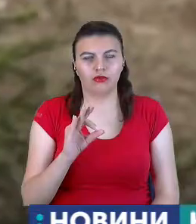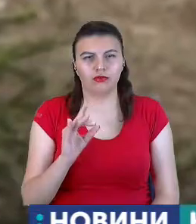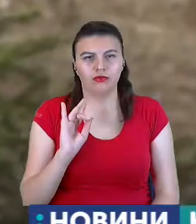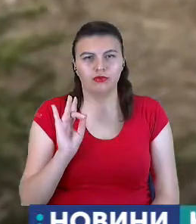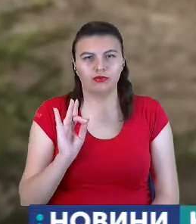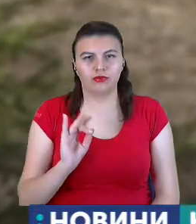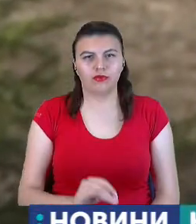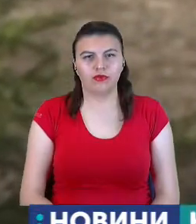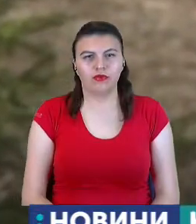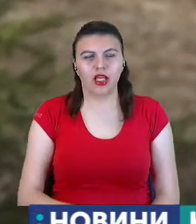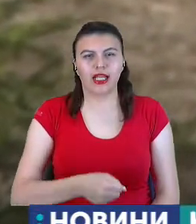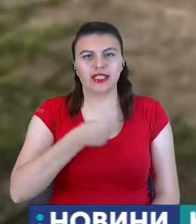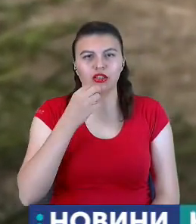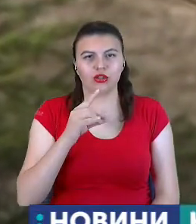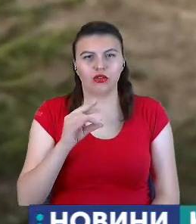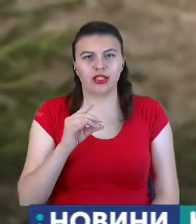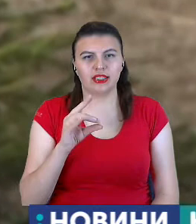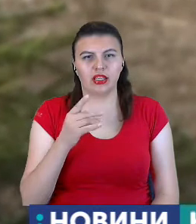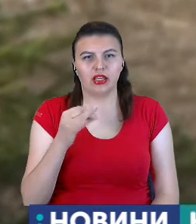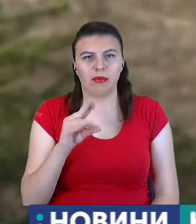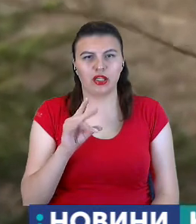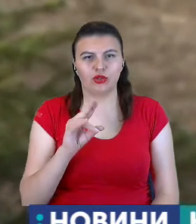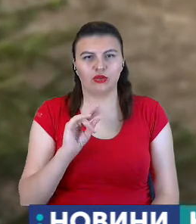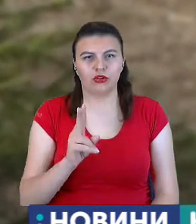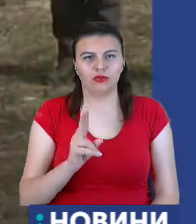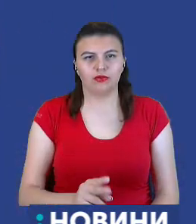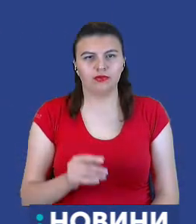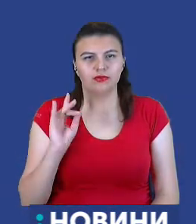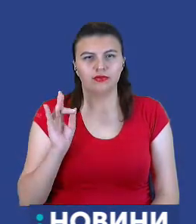Старший солдат Сергій Панасюк.